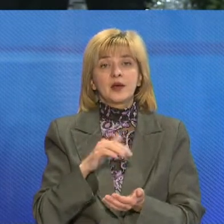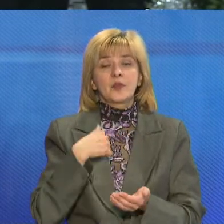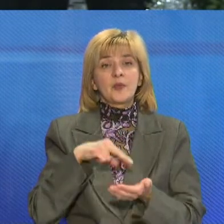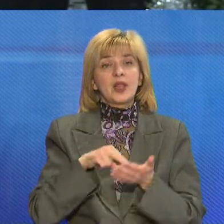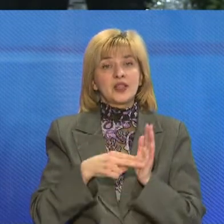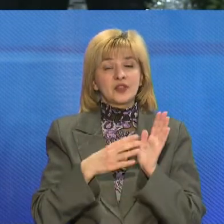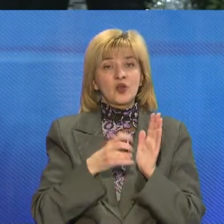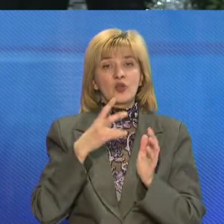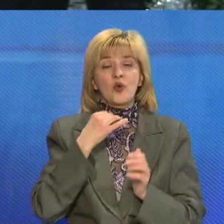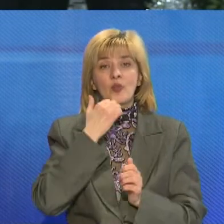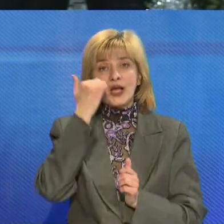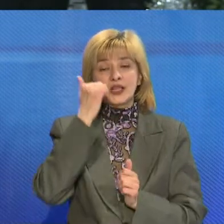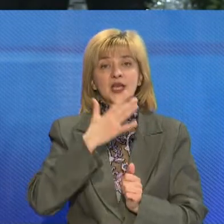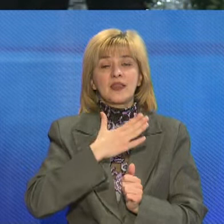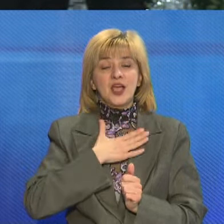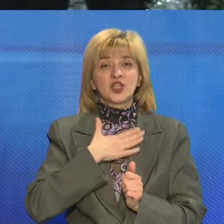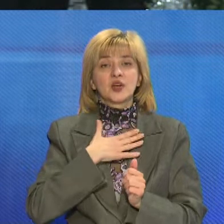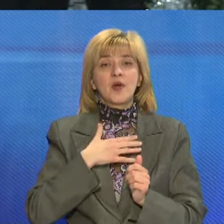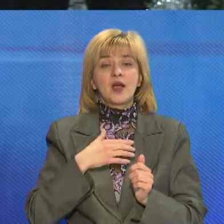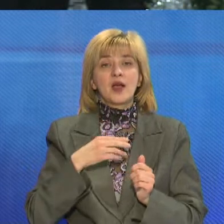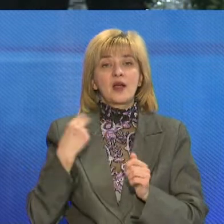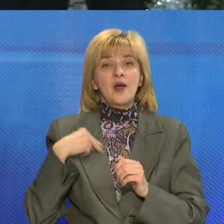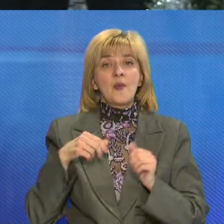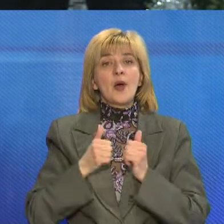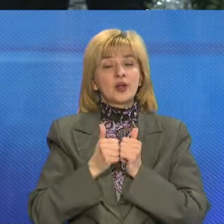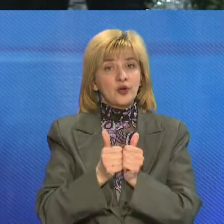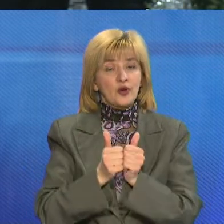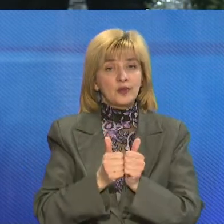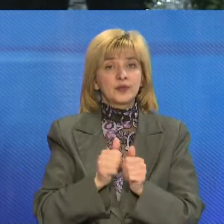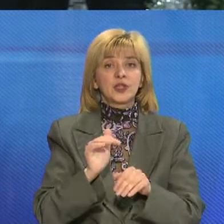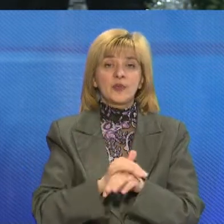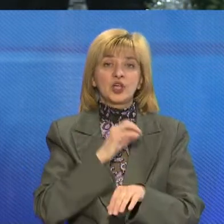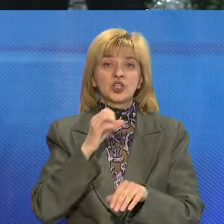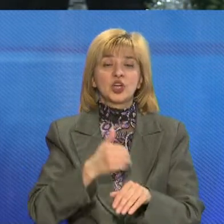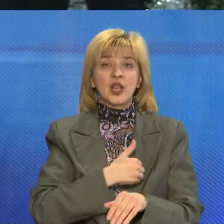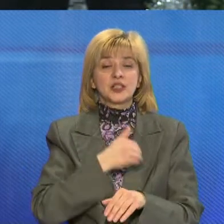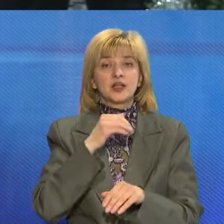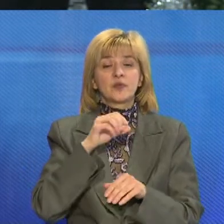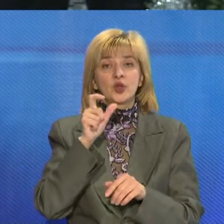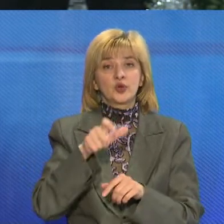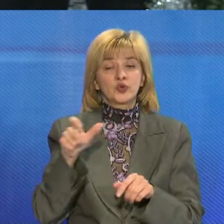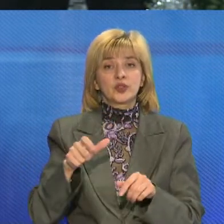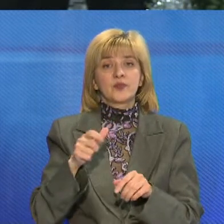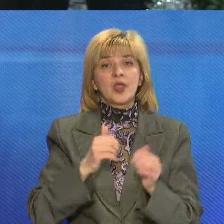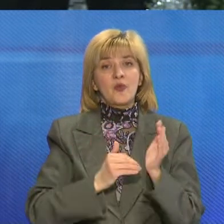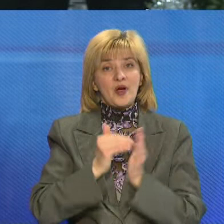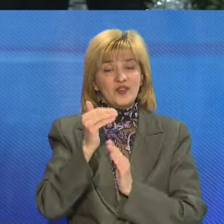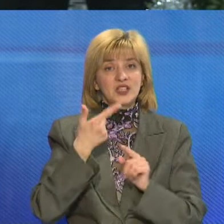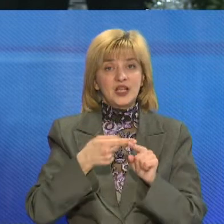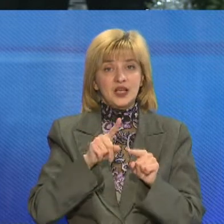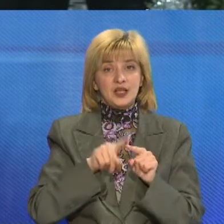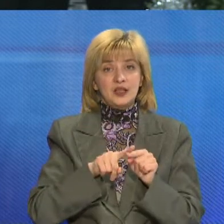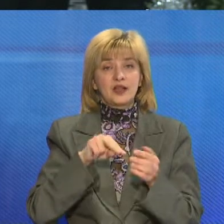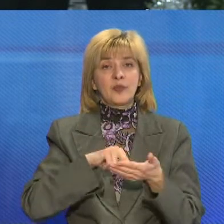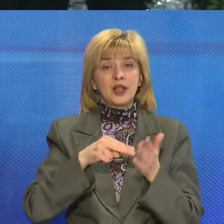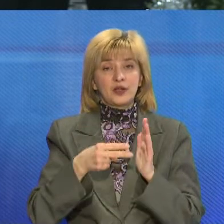благодаря нашим партнерам, доброжелательным людям в Гродненской области мы повысили эту планку. Порядка